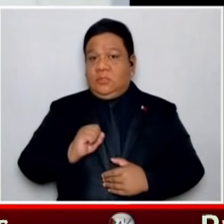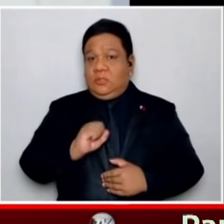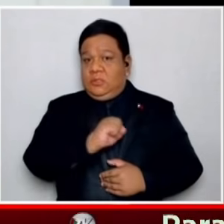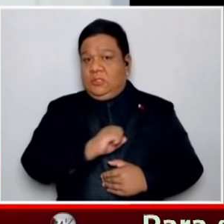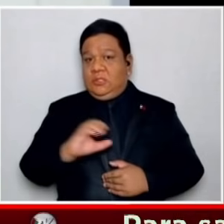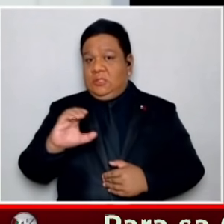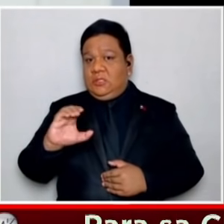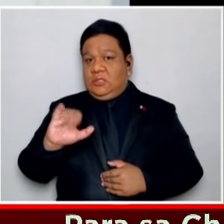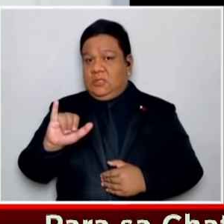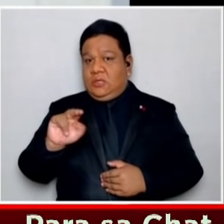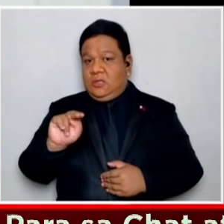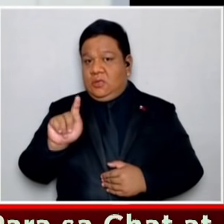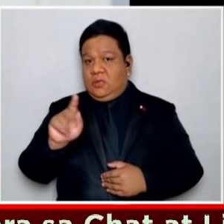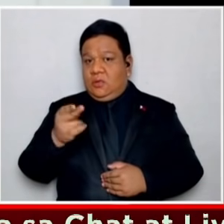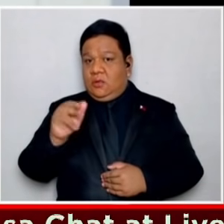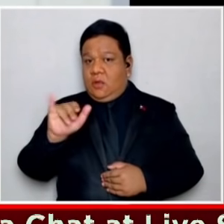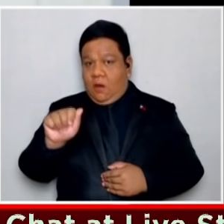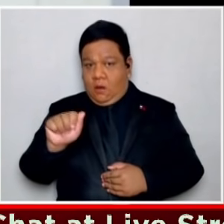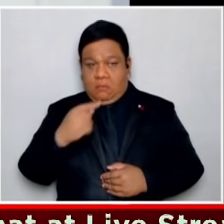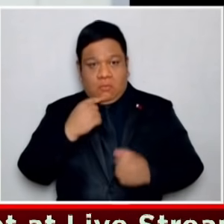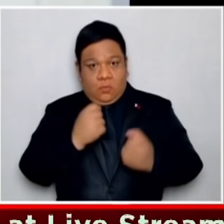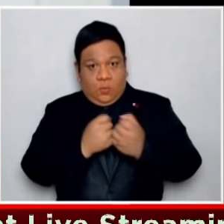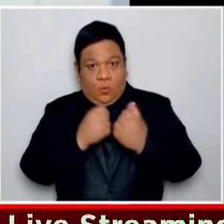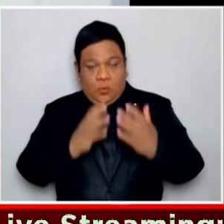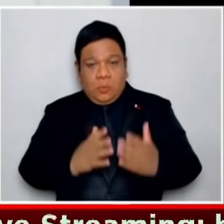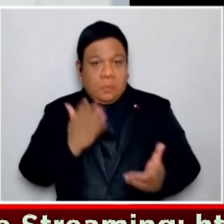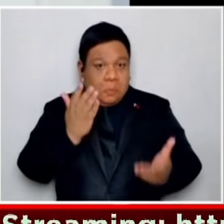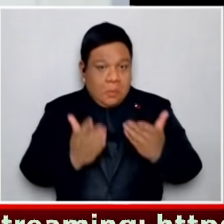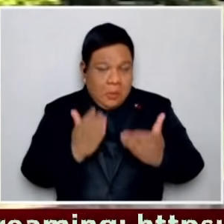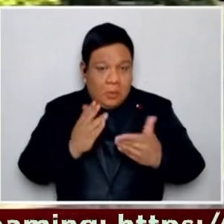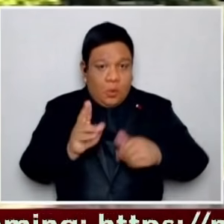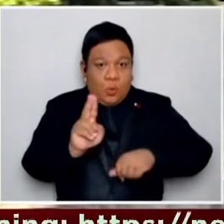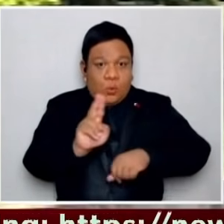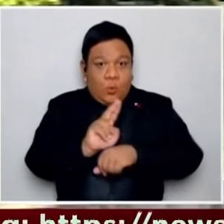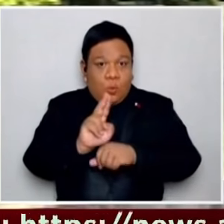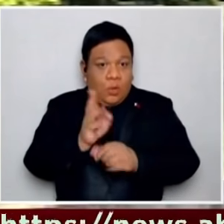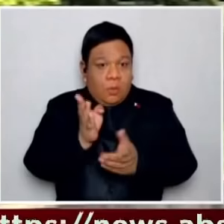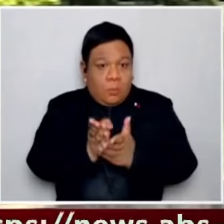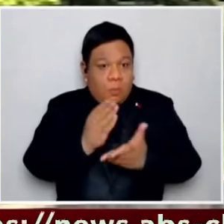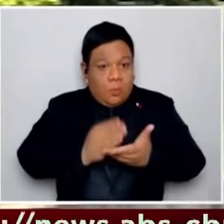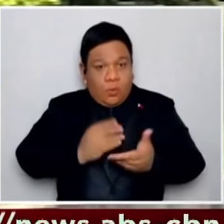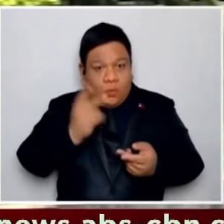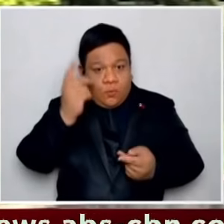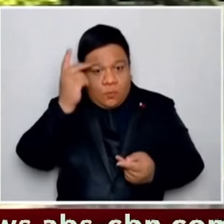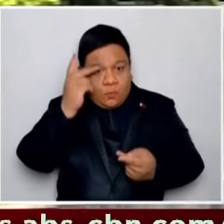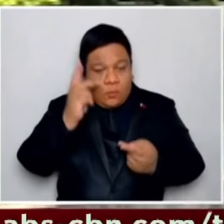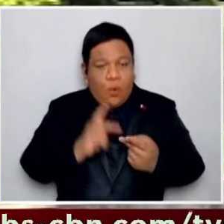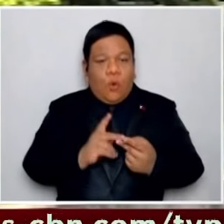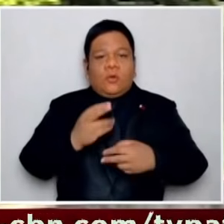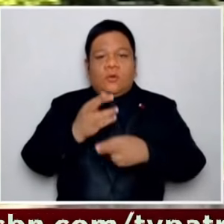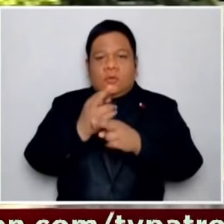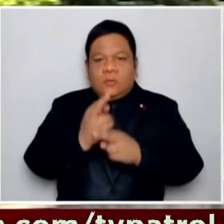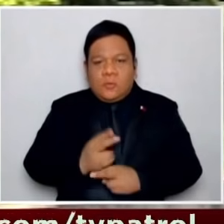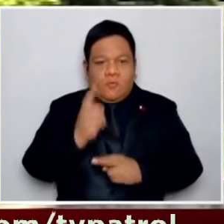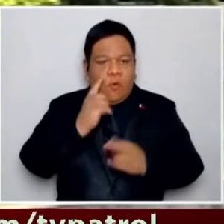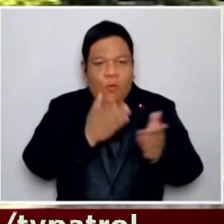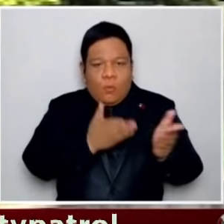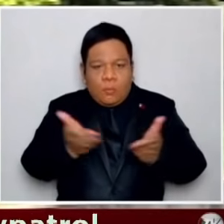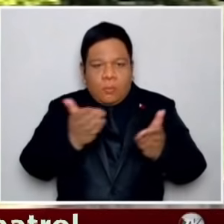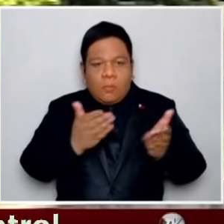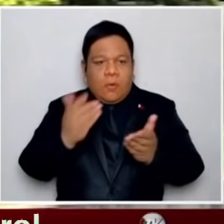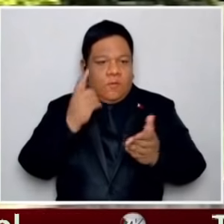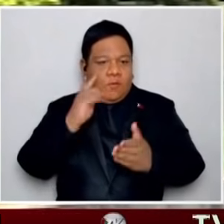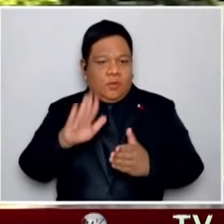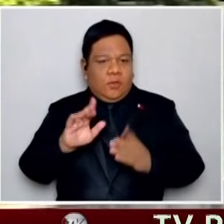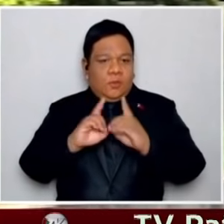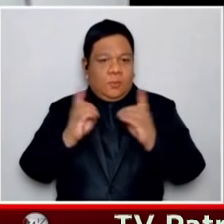ng budget ng DA, maaring ginamit ang naturang pondo para maisaayos ang logistics ng ahensya.